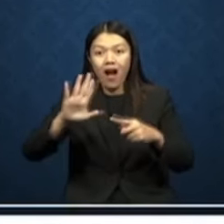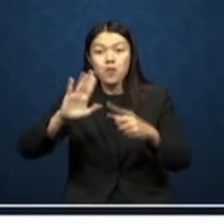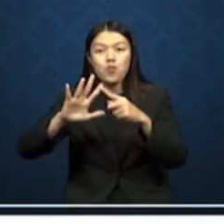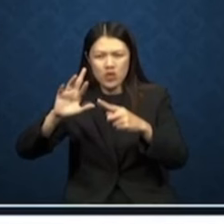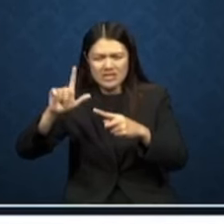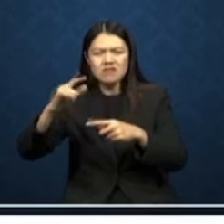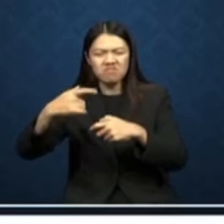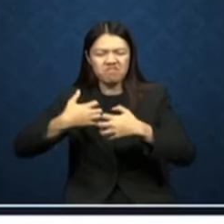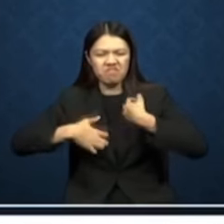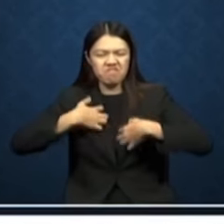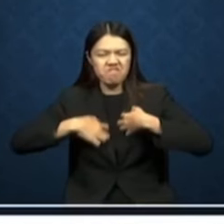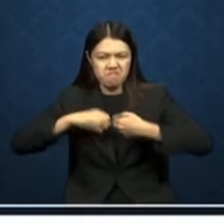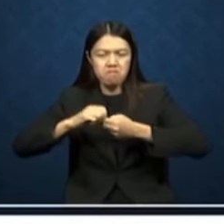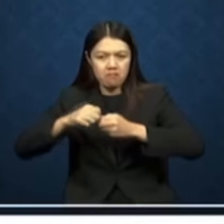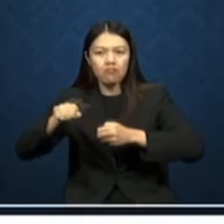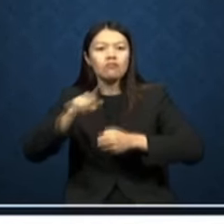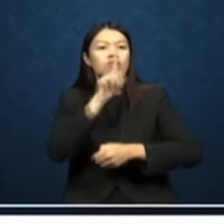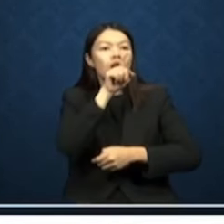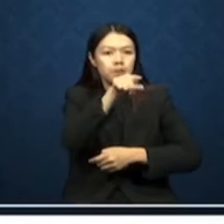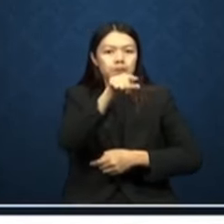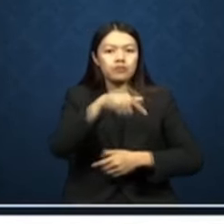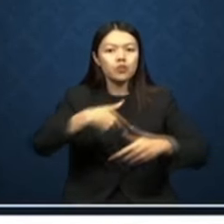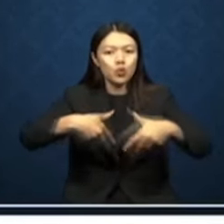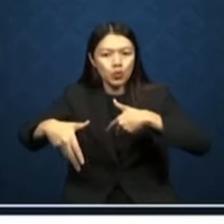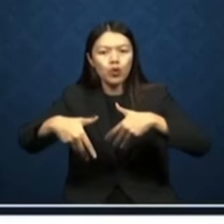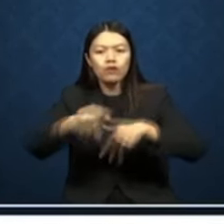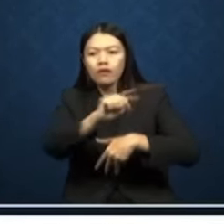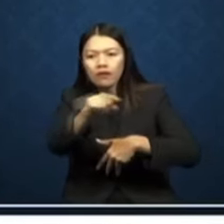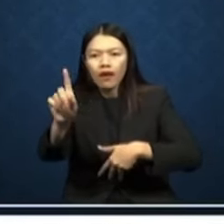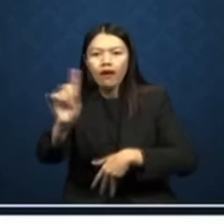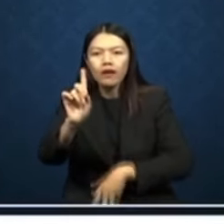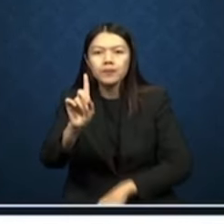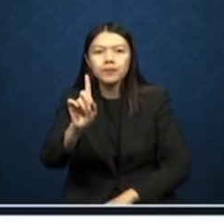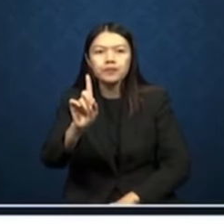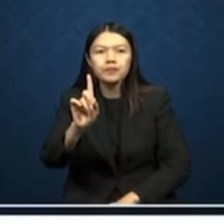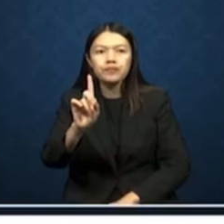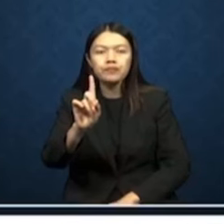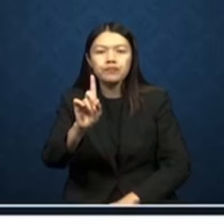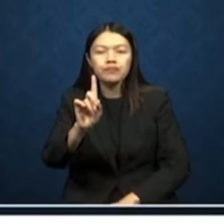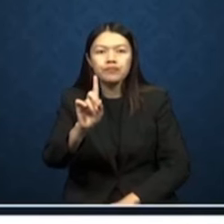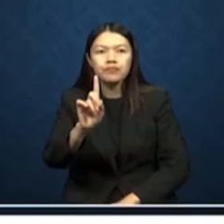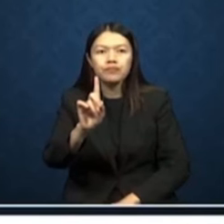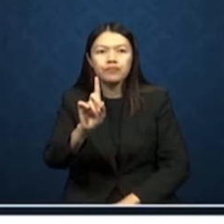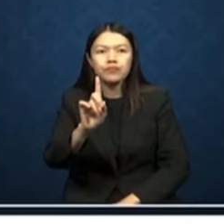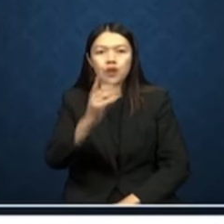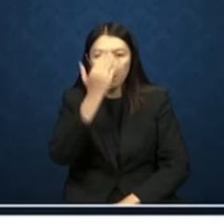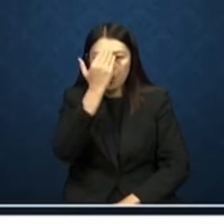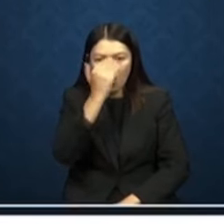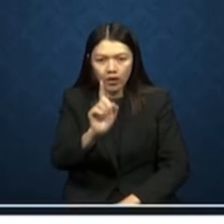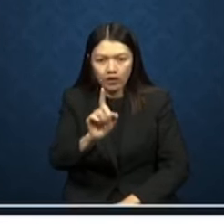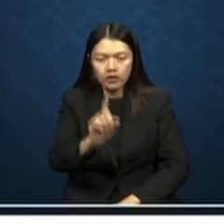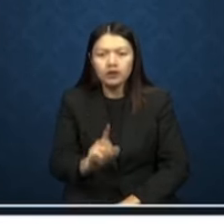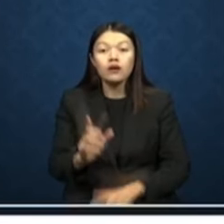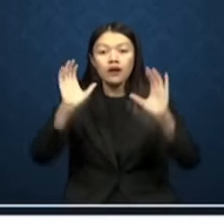ผมถามกลับไปหาท่านว่าประชาชนตรงไหนล่ะครับเพราะสิ่งที่